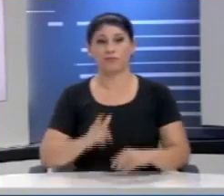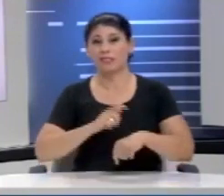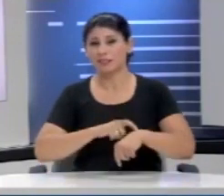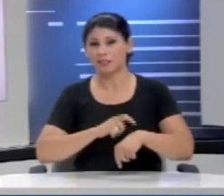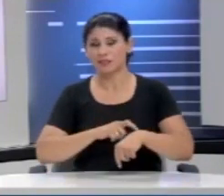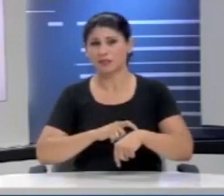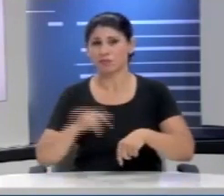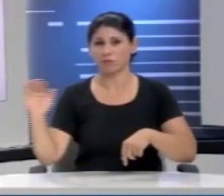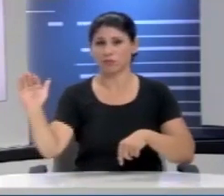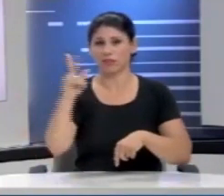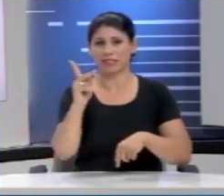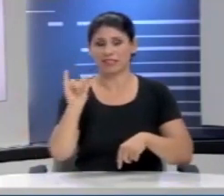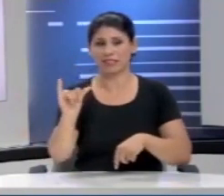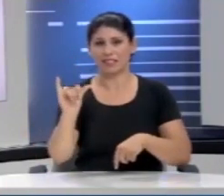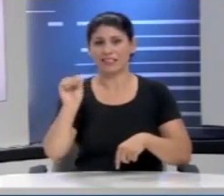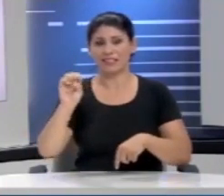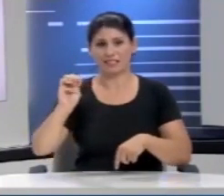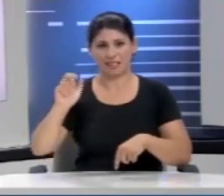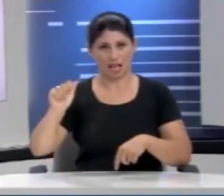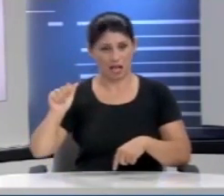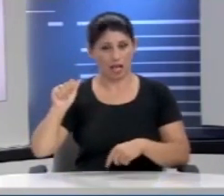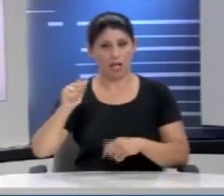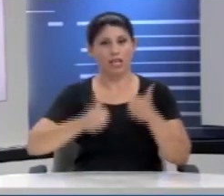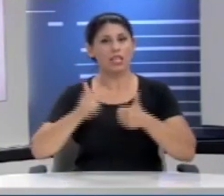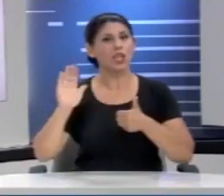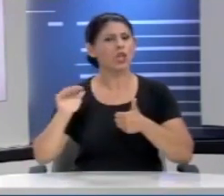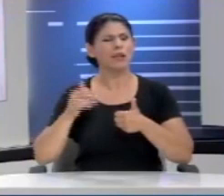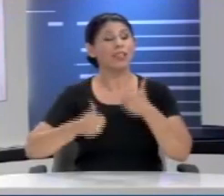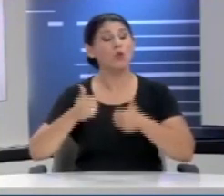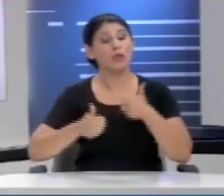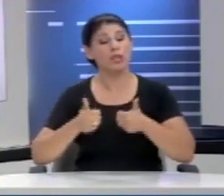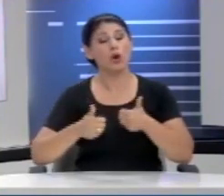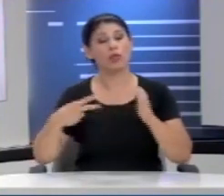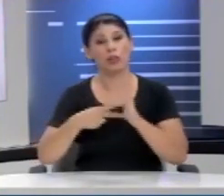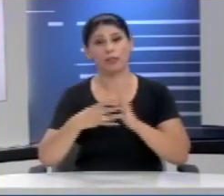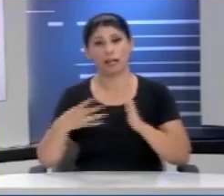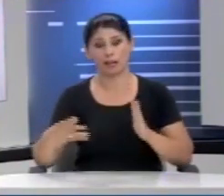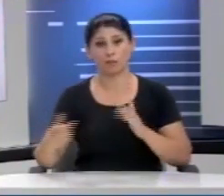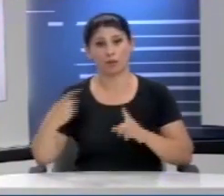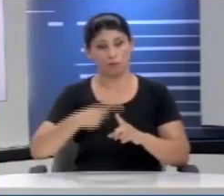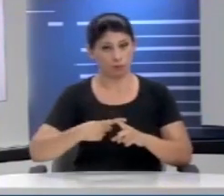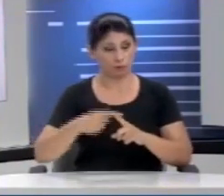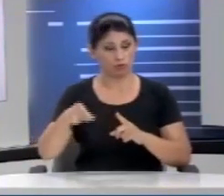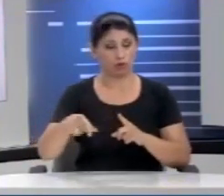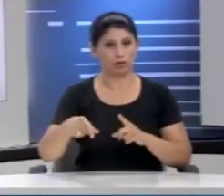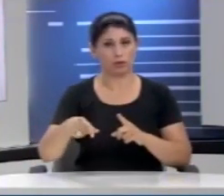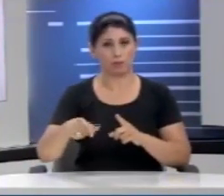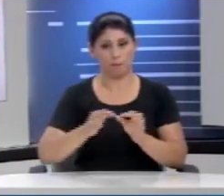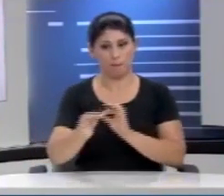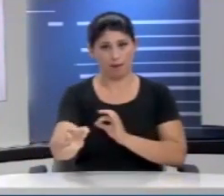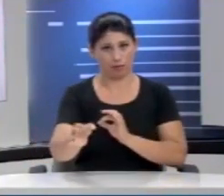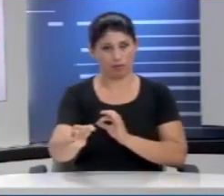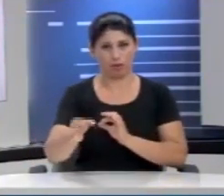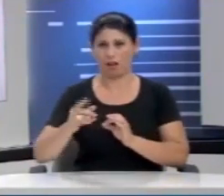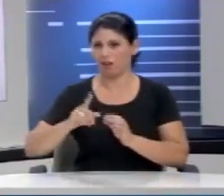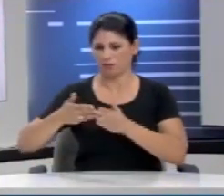που συγκλήθηκε το Κισαία τον Ιούνιο του 19 και πάρθηκαν πρόσθετα μέτρα επιφυλακής για την παρεμπόδιση τουρκικών γεωτρύπανων σε